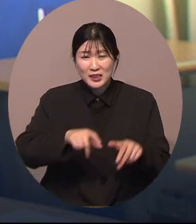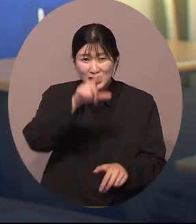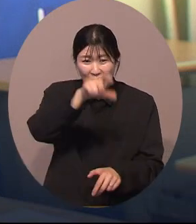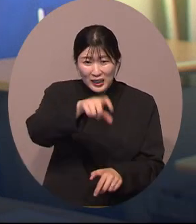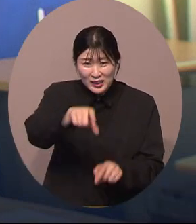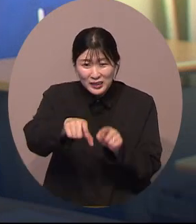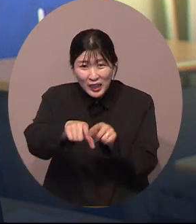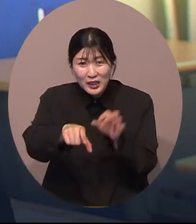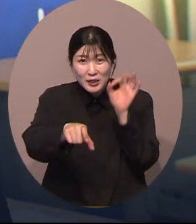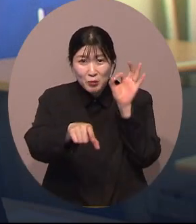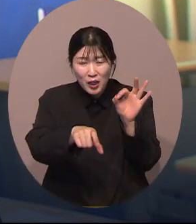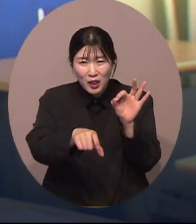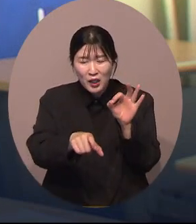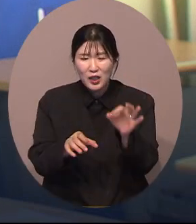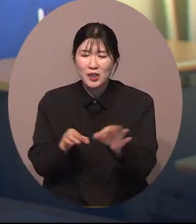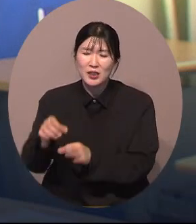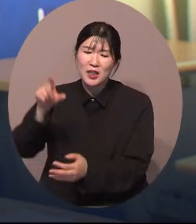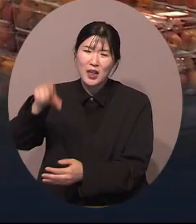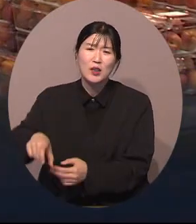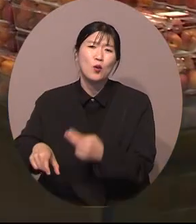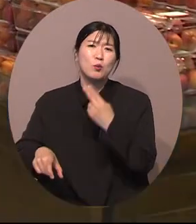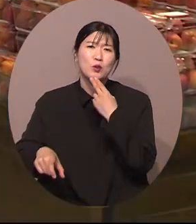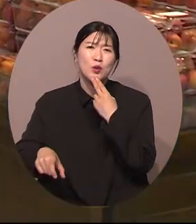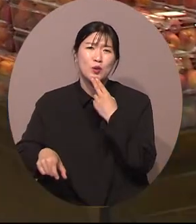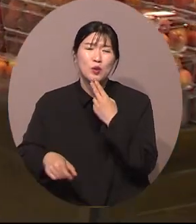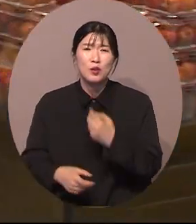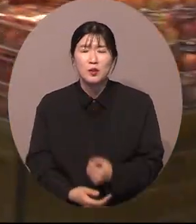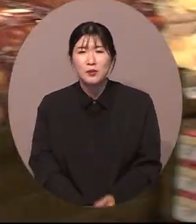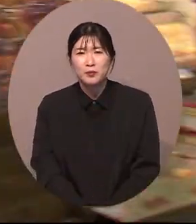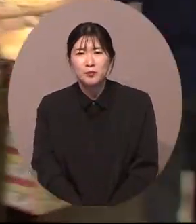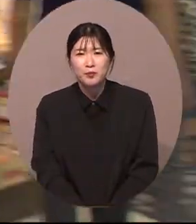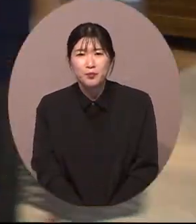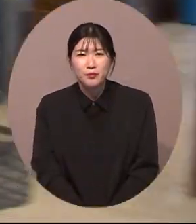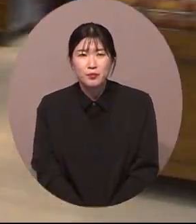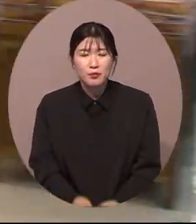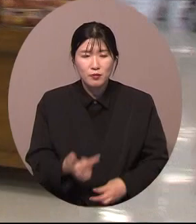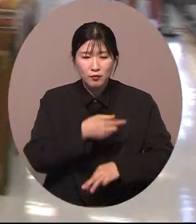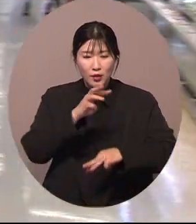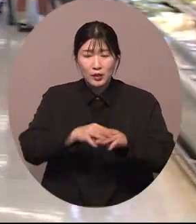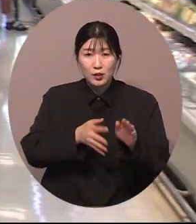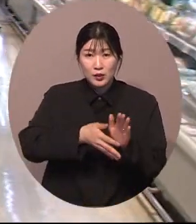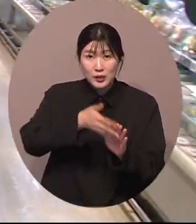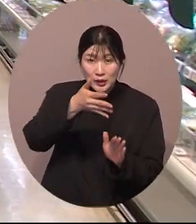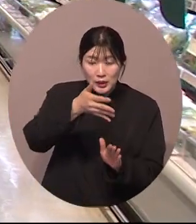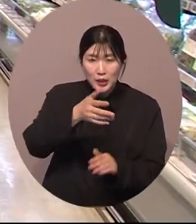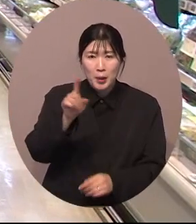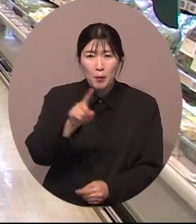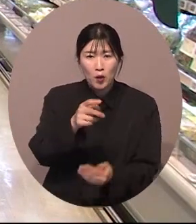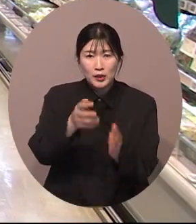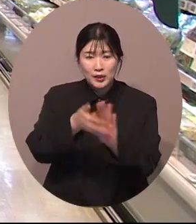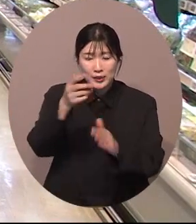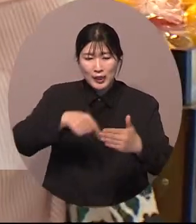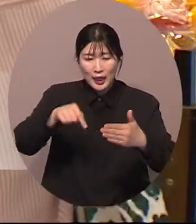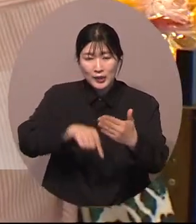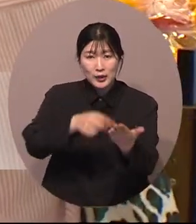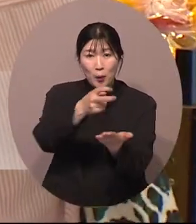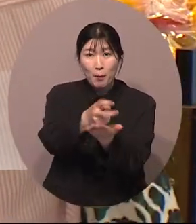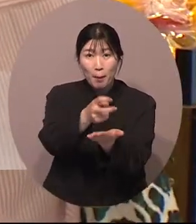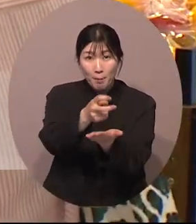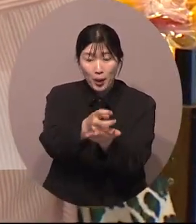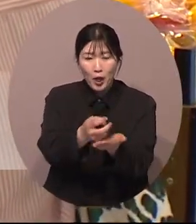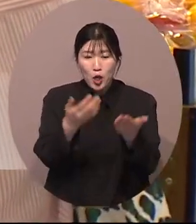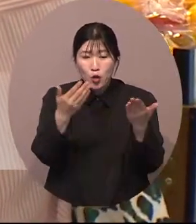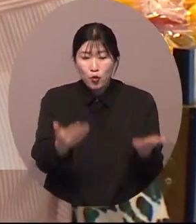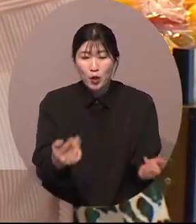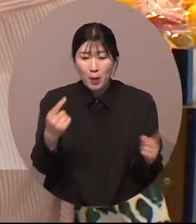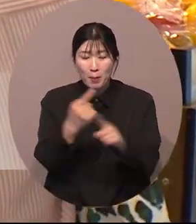잡거든요. 전통시장 카드 매출이 없잖아요. 대전시는 유통산업발전법과 자치구 조례상 대형마트의 휴무일